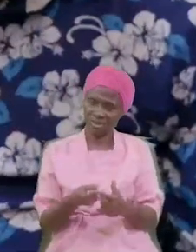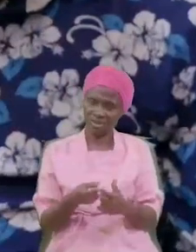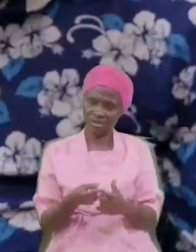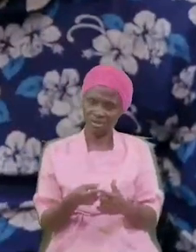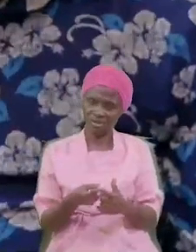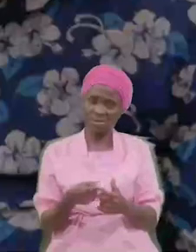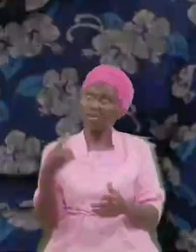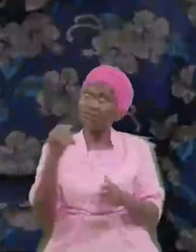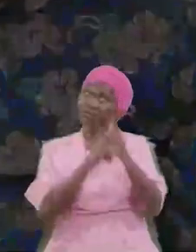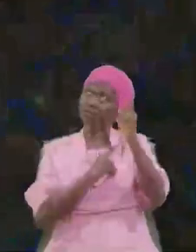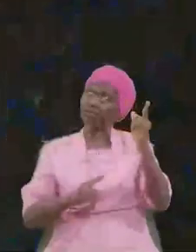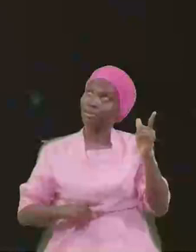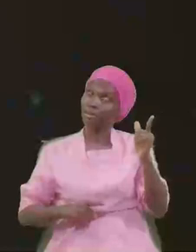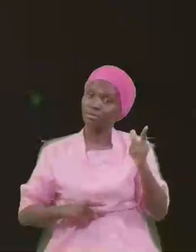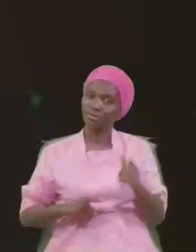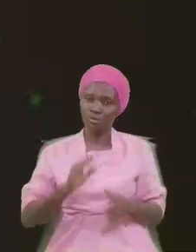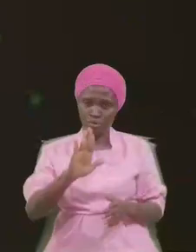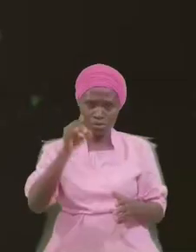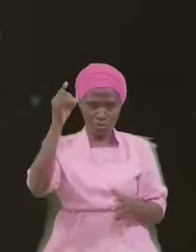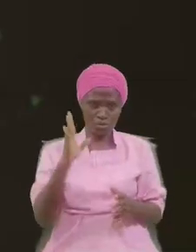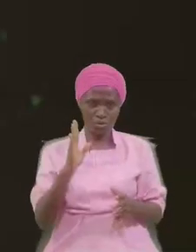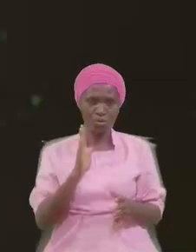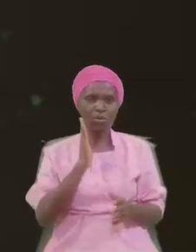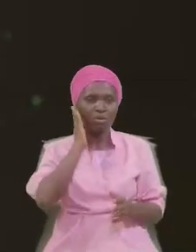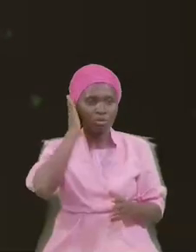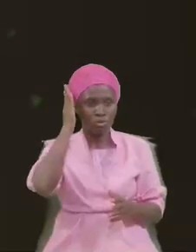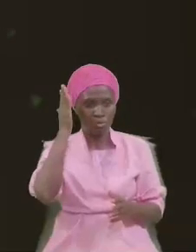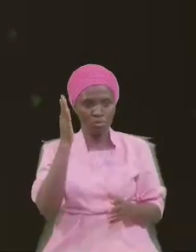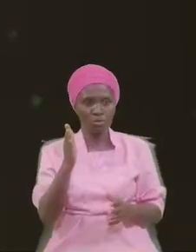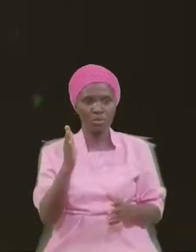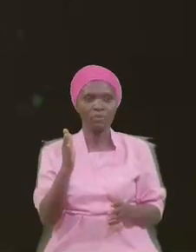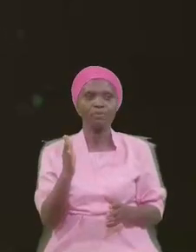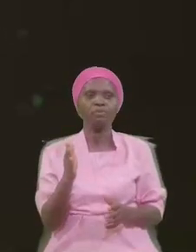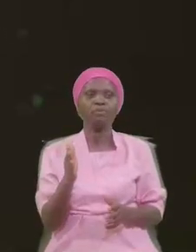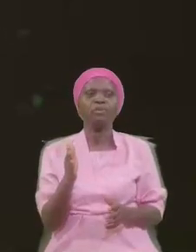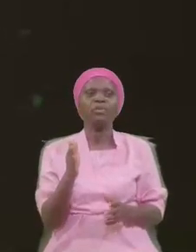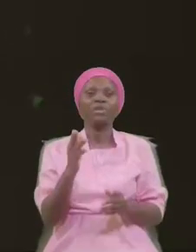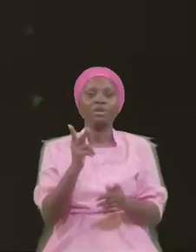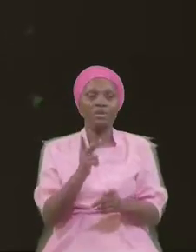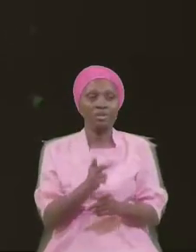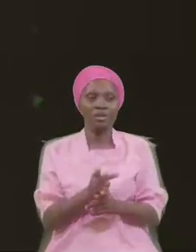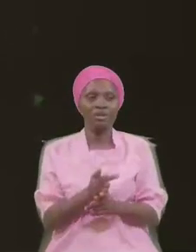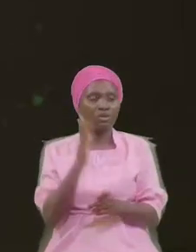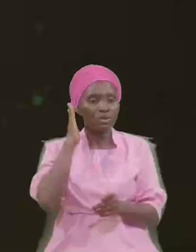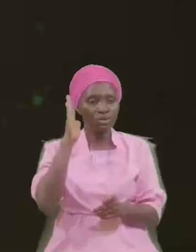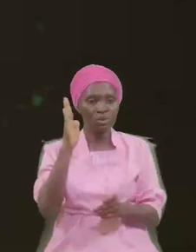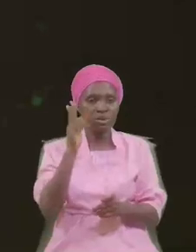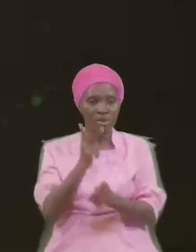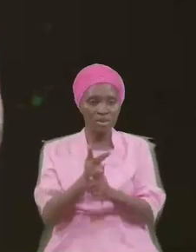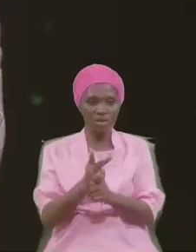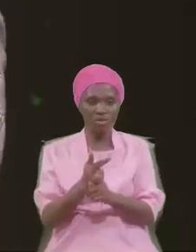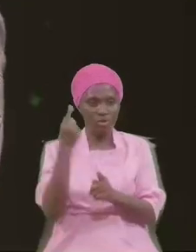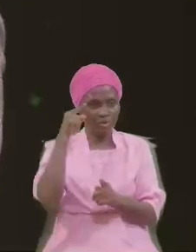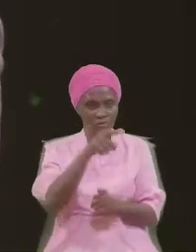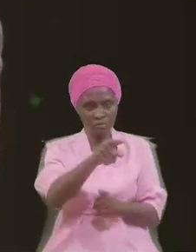L'Éternel, ton Dieu, gardera envers toi l'alliance et la miséricorde qu'il